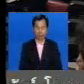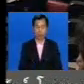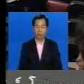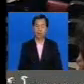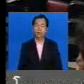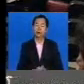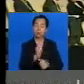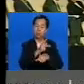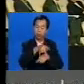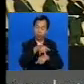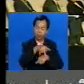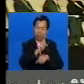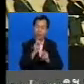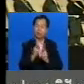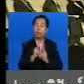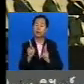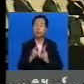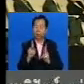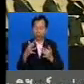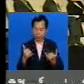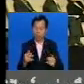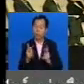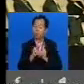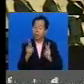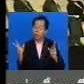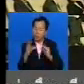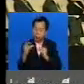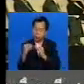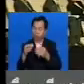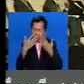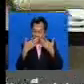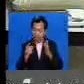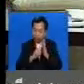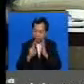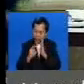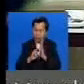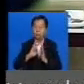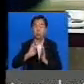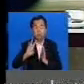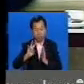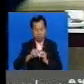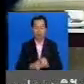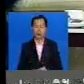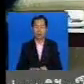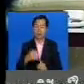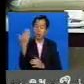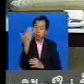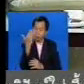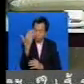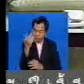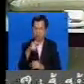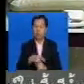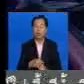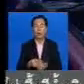การชุดดังกล่าวเปิดเผยว่าคณะกรรมการได้ร่วมการประชุมถึง7ครั้งเพื่อต้องการให้สื่อของรัฐเป็นสื่อที่ให้ประโยชน์แก่ประชาช